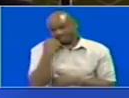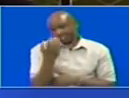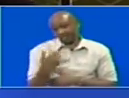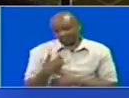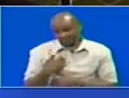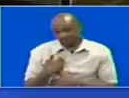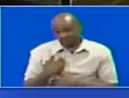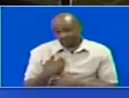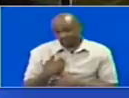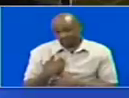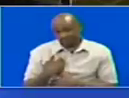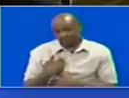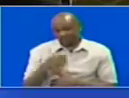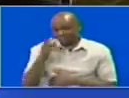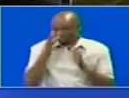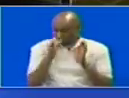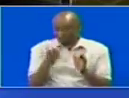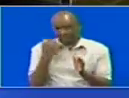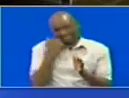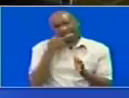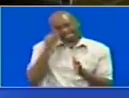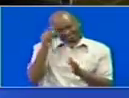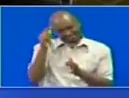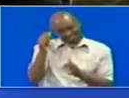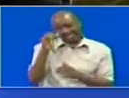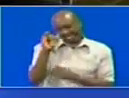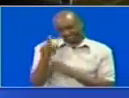fulani na amepata hii STI